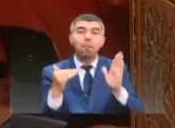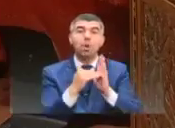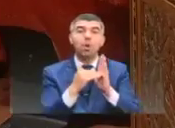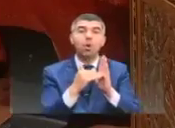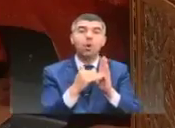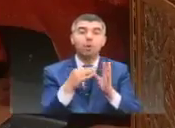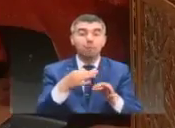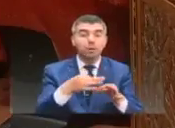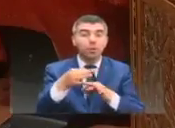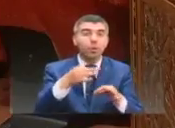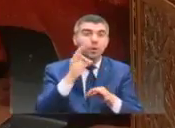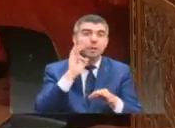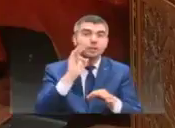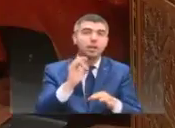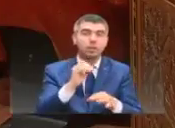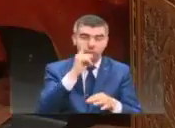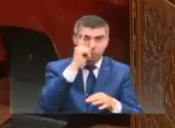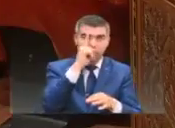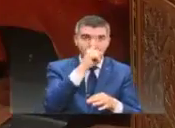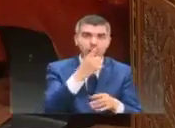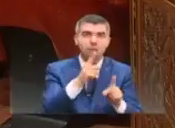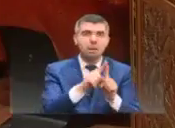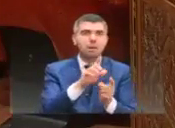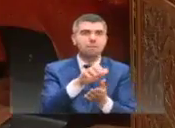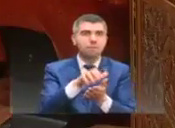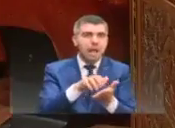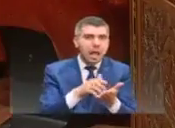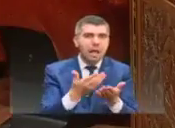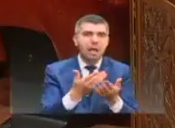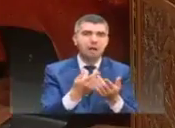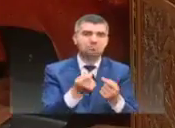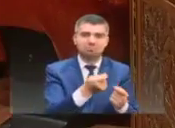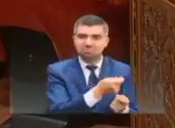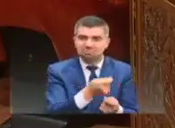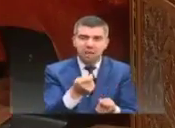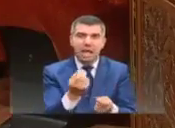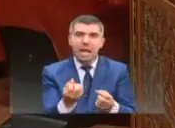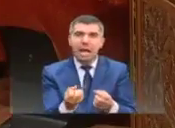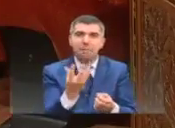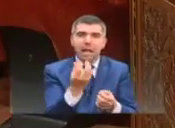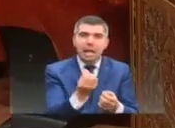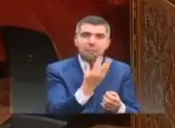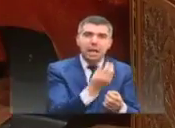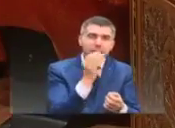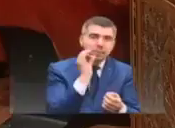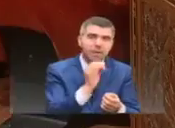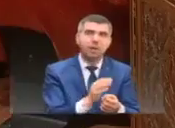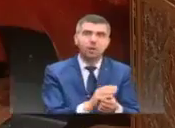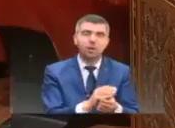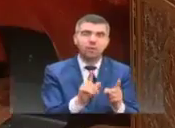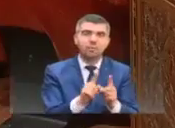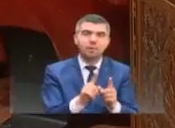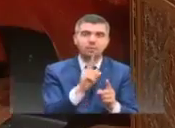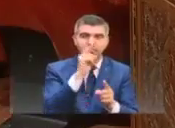أن نستعملها في استعمالات فلاحية واستعمالات سقي المساحات الخضراء، حتى نستطيع يعني نخفف العبء والضغط على